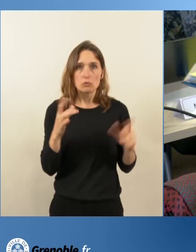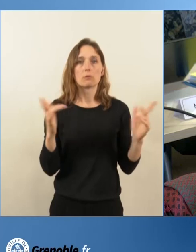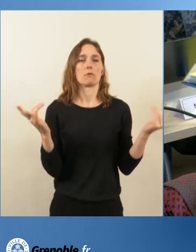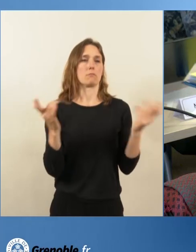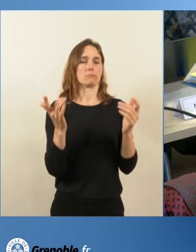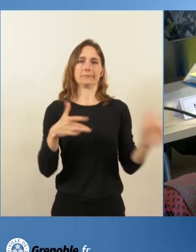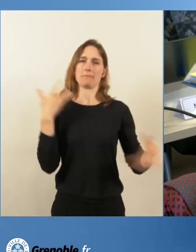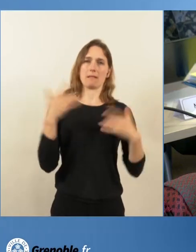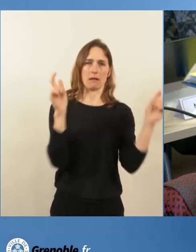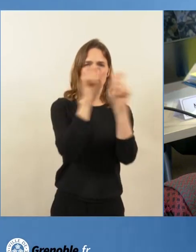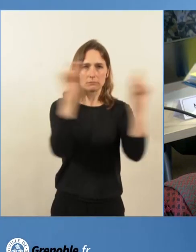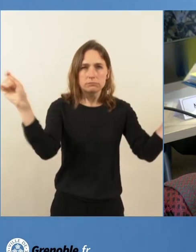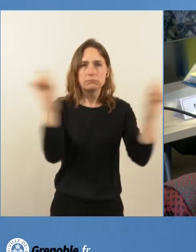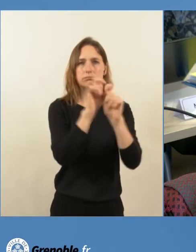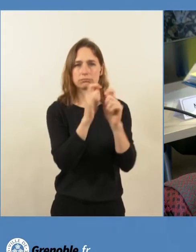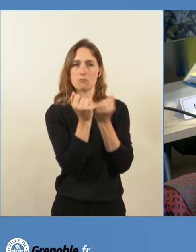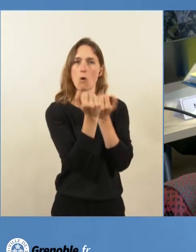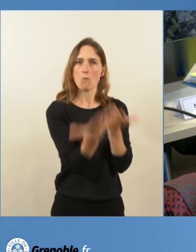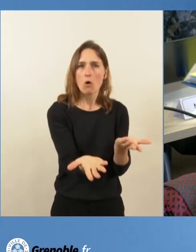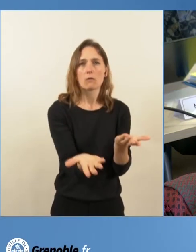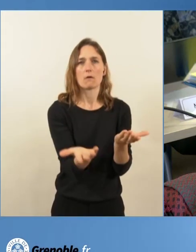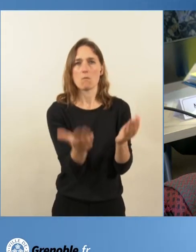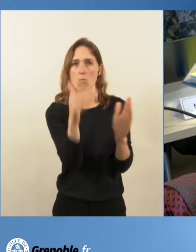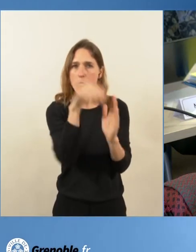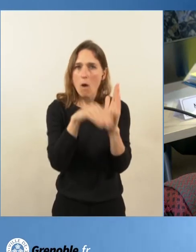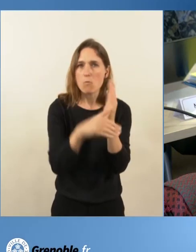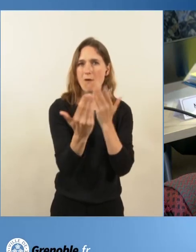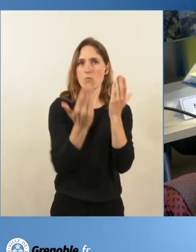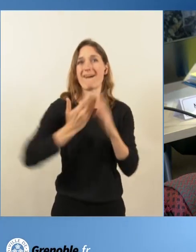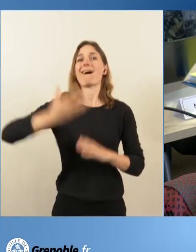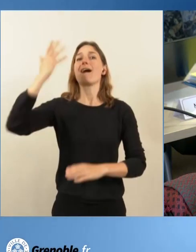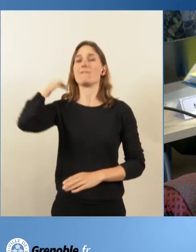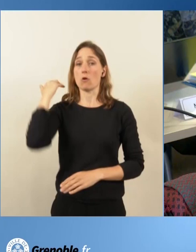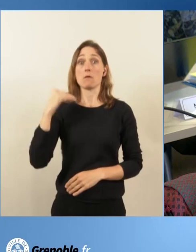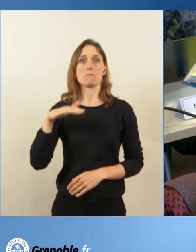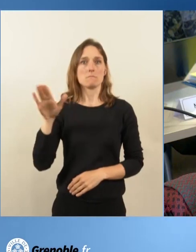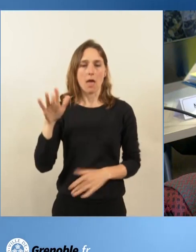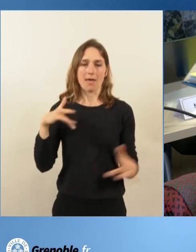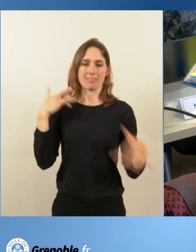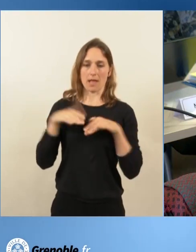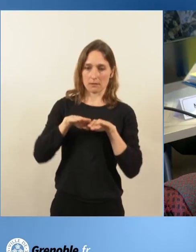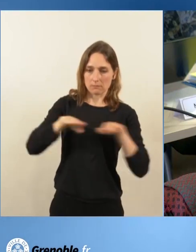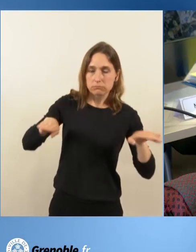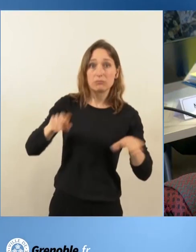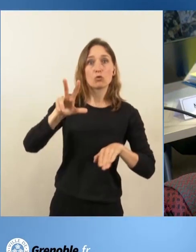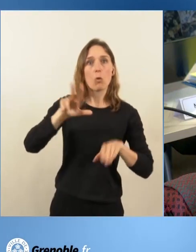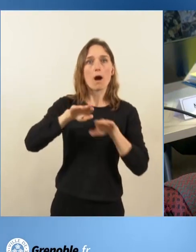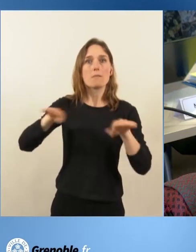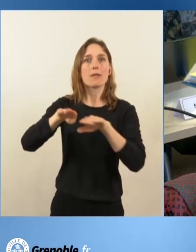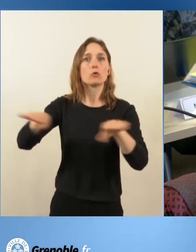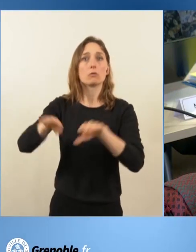public qui est inférieur à ce qu'on pouvait connaître précédemment mais les plateaux du théâtre les trois plateaux sont en